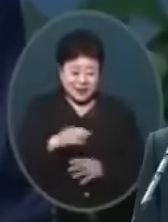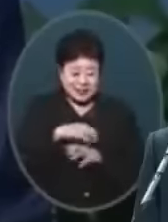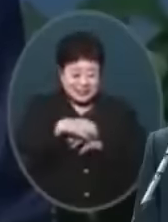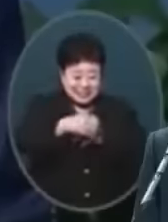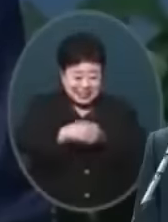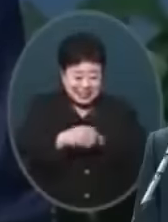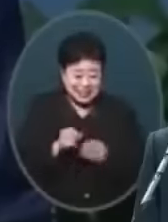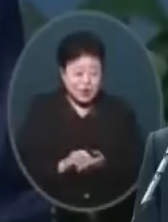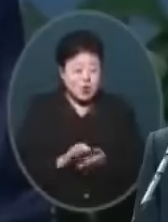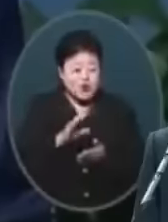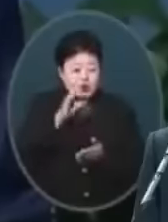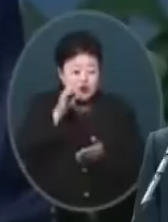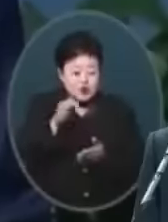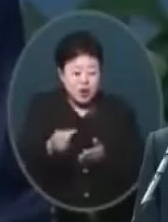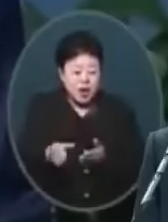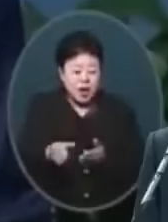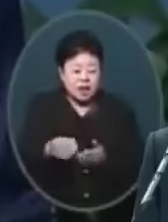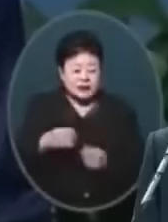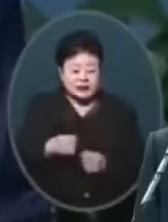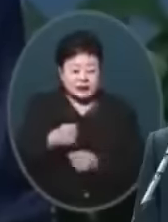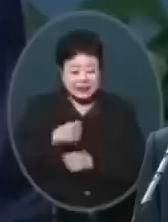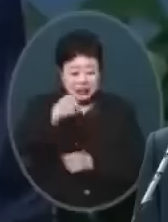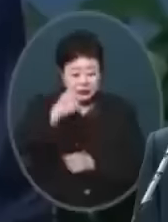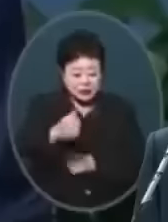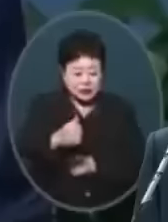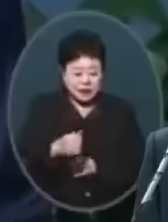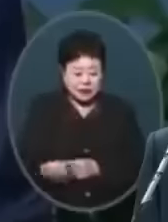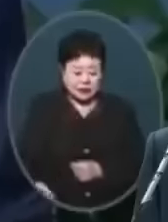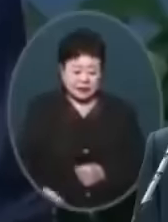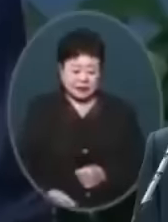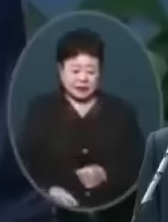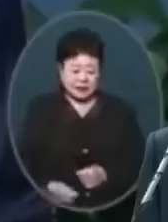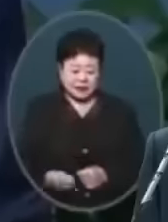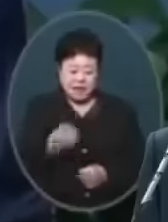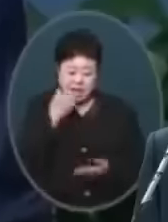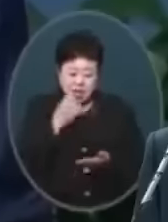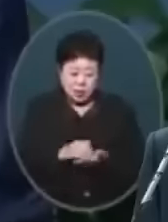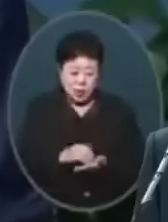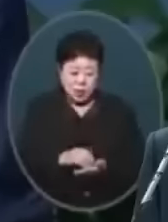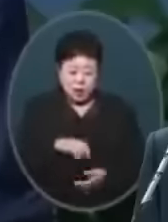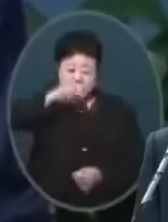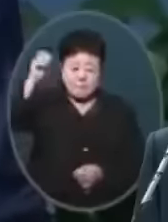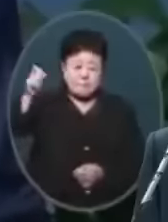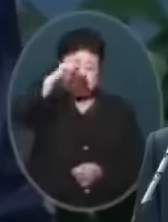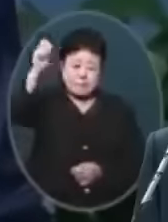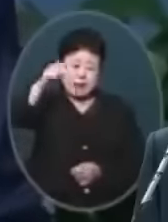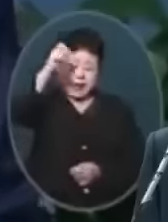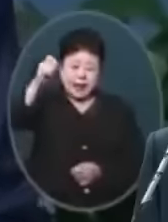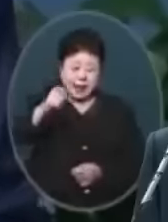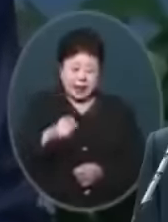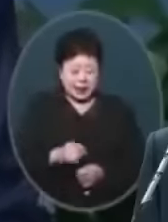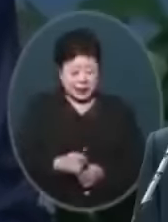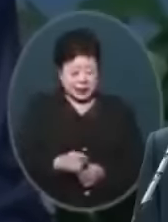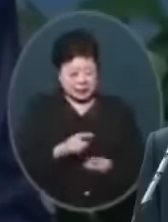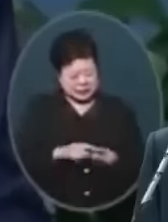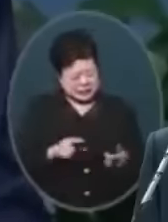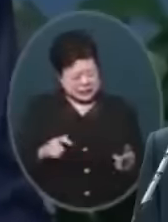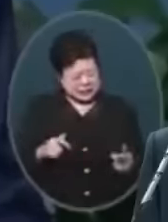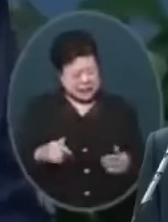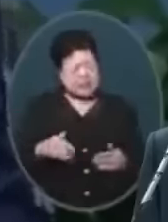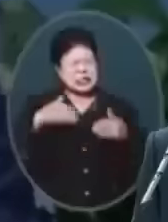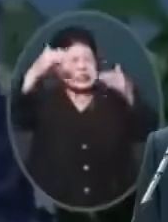세계적으로 유명한 장군을 대항한다는데 그게 먹어 들어가겠느냐?